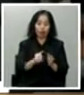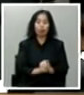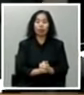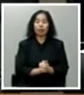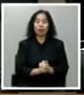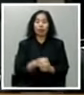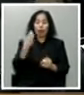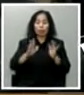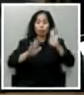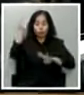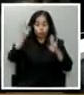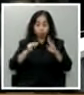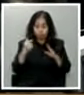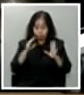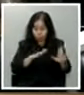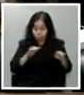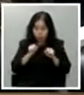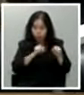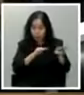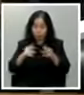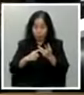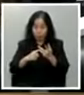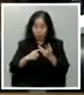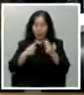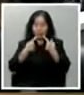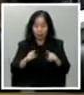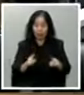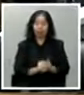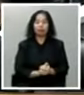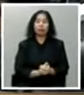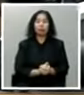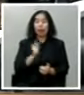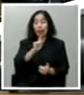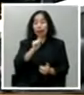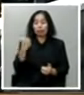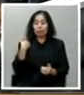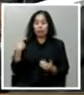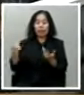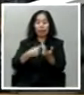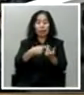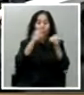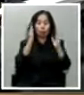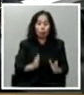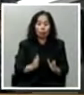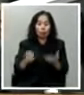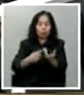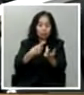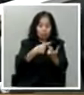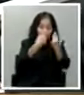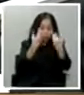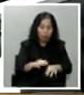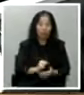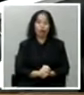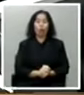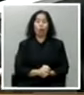าประชุมอีกครั้งหนึ่งก็จะมีการลงคะแนนใหม่นะครับแต่ว่าทั้งนี้ทั้งนั้นเมื่อมีการตรวจสอบองค์ประชุมแล้วผลปรากฏว่